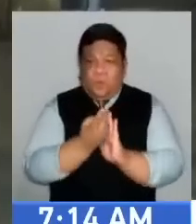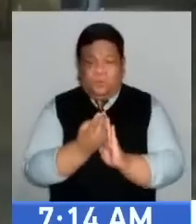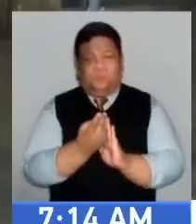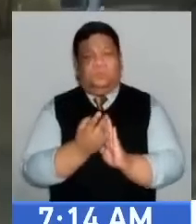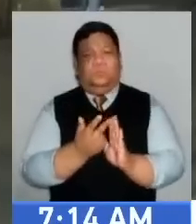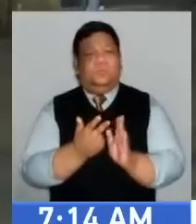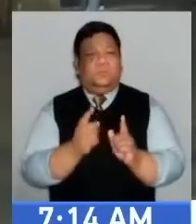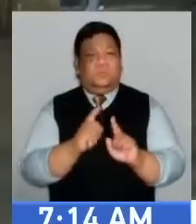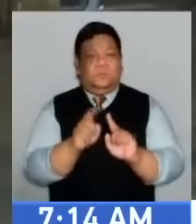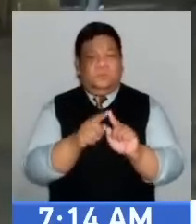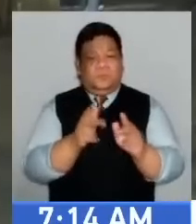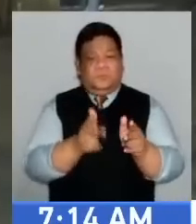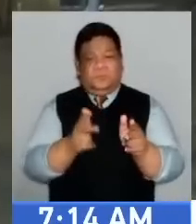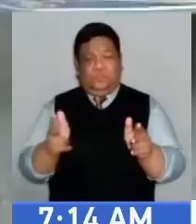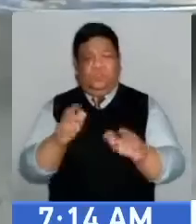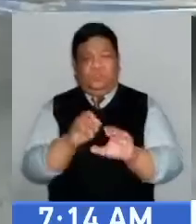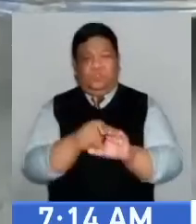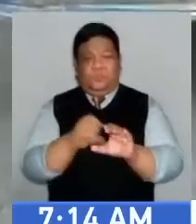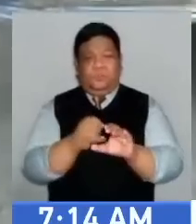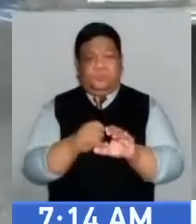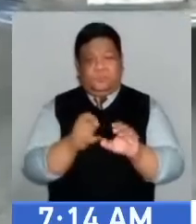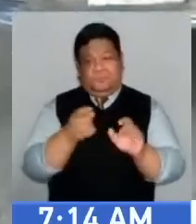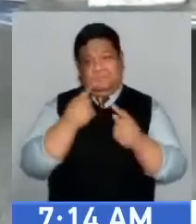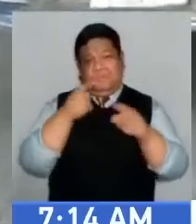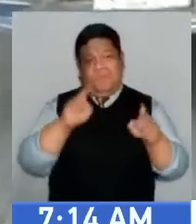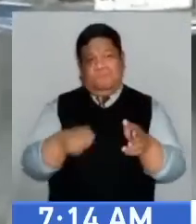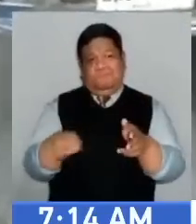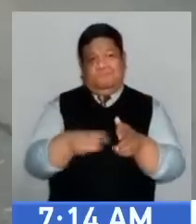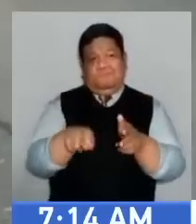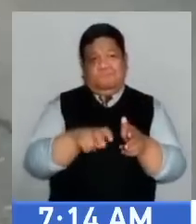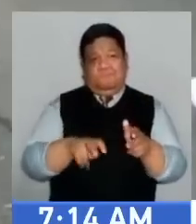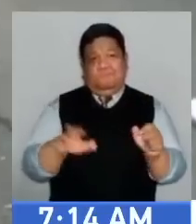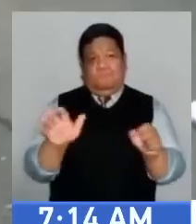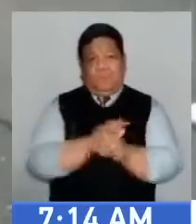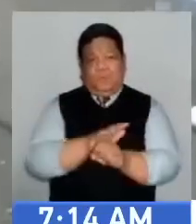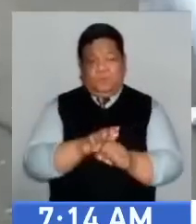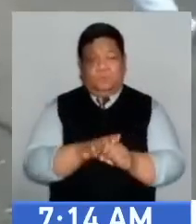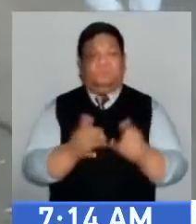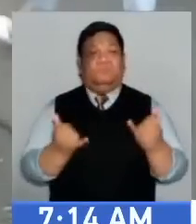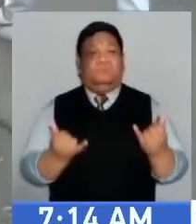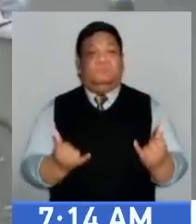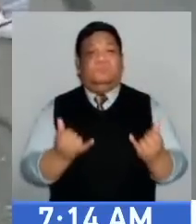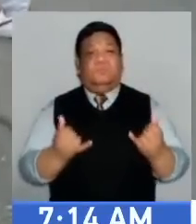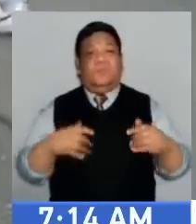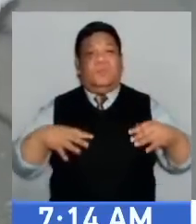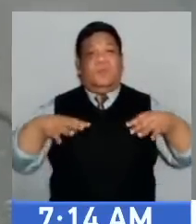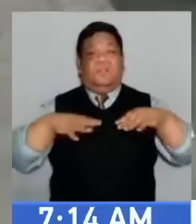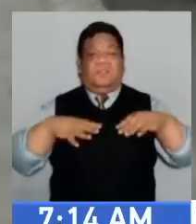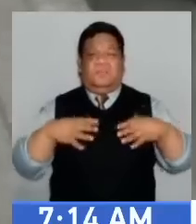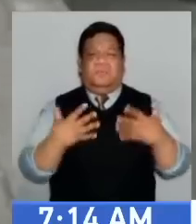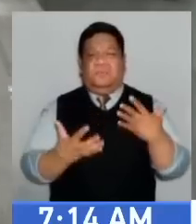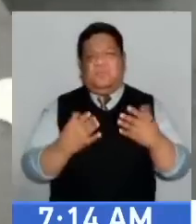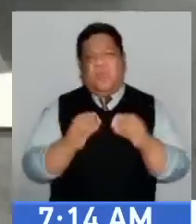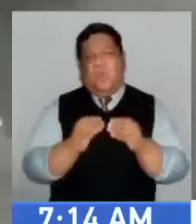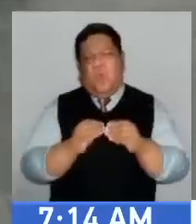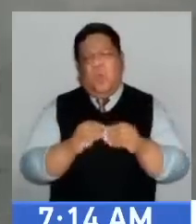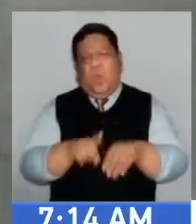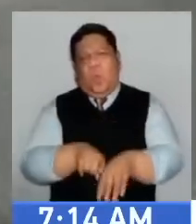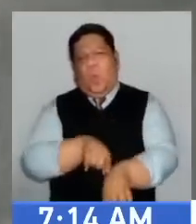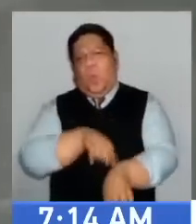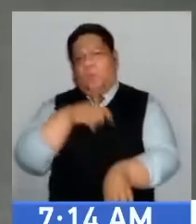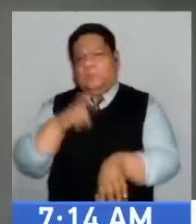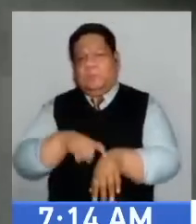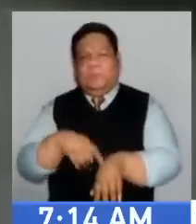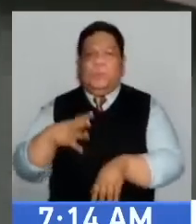bago sila makapuno ng mga pasahero at makapasada, eh ngayong araw nito dahil holiday, baka mas mahaba pa ang kanilang